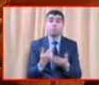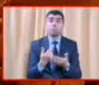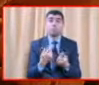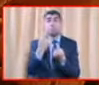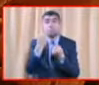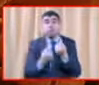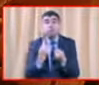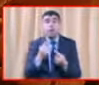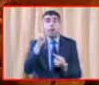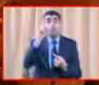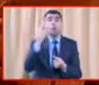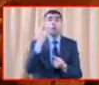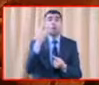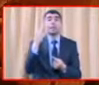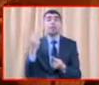مهاجم ديال